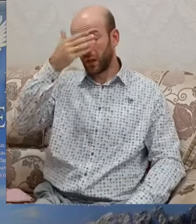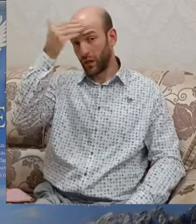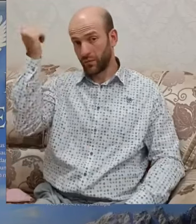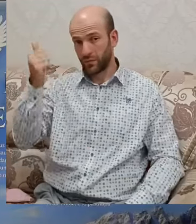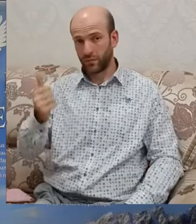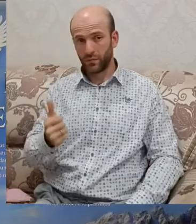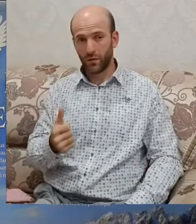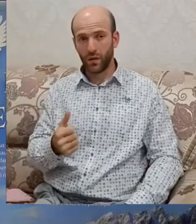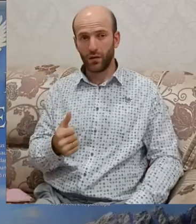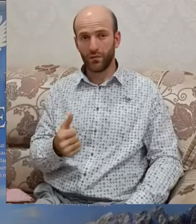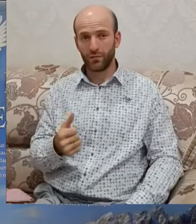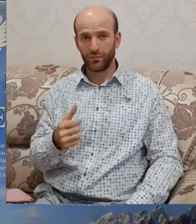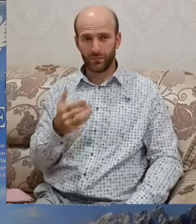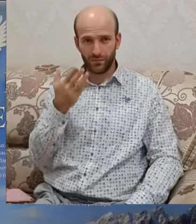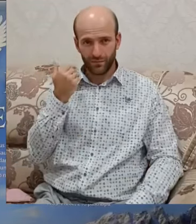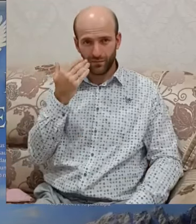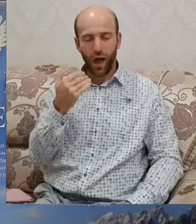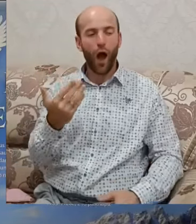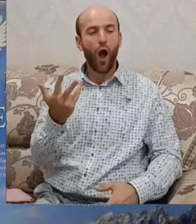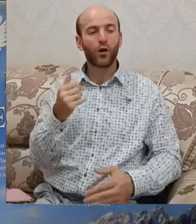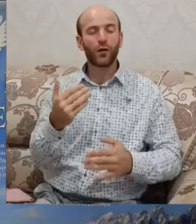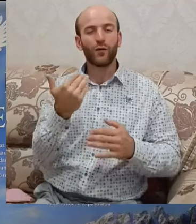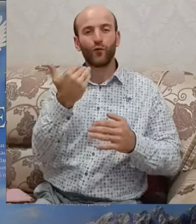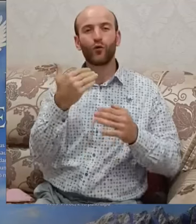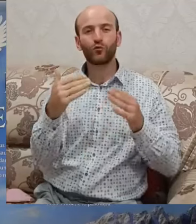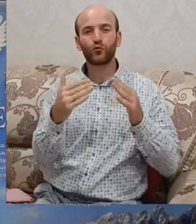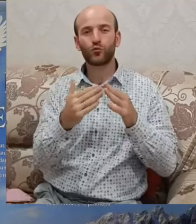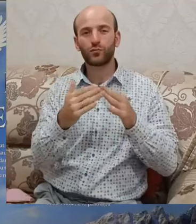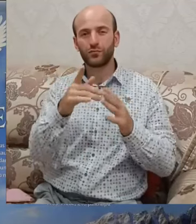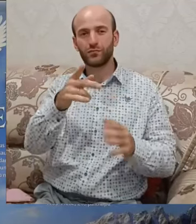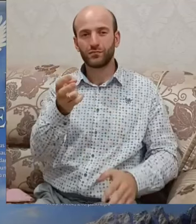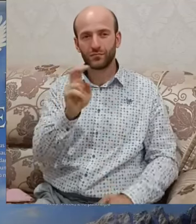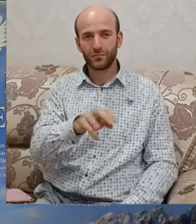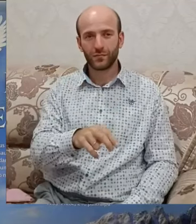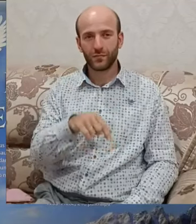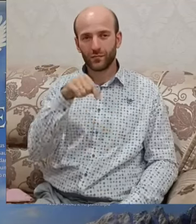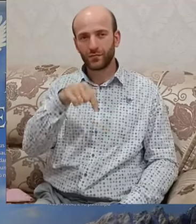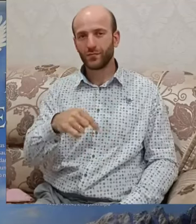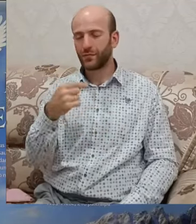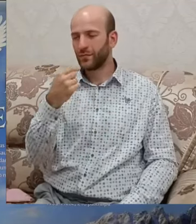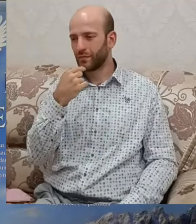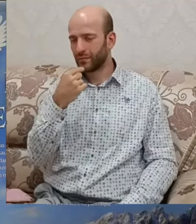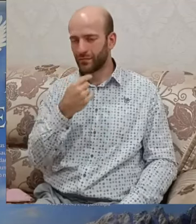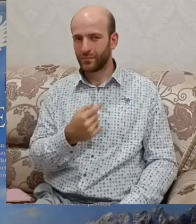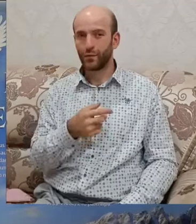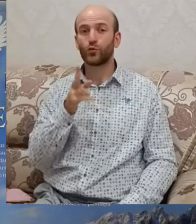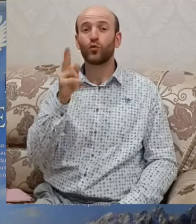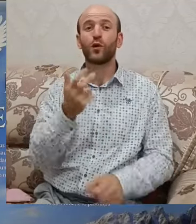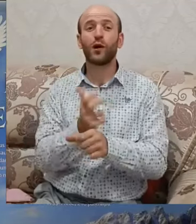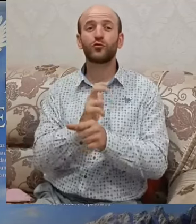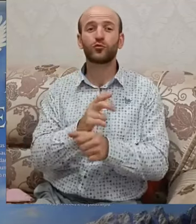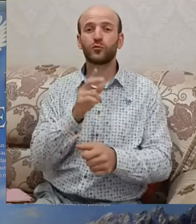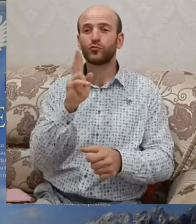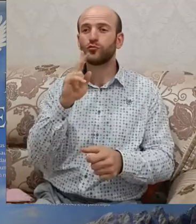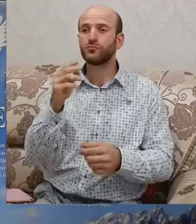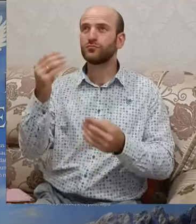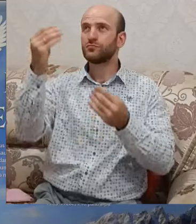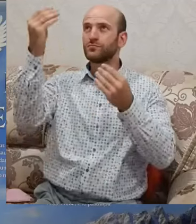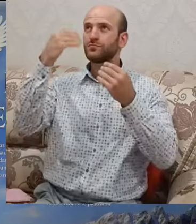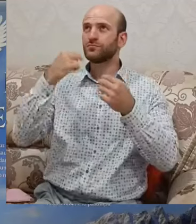Не žmonės iš gatvės. Не люди с улицы. Broliai ir sesės. А, братья и сестры.